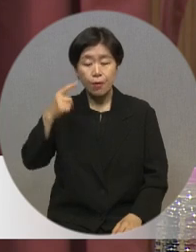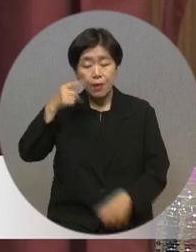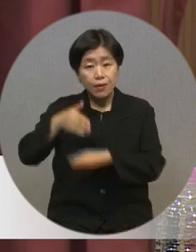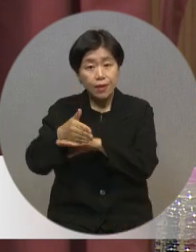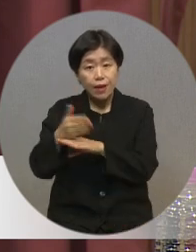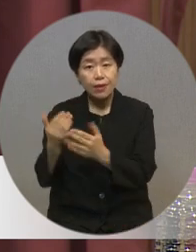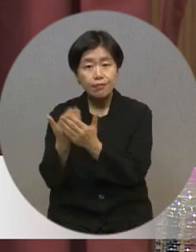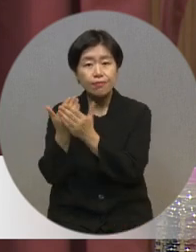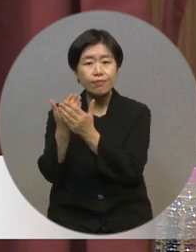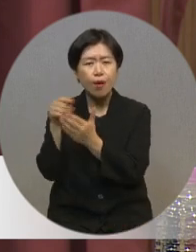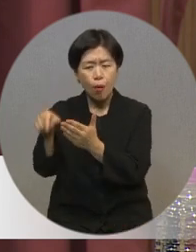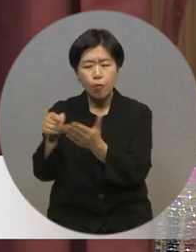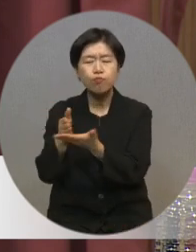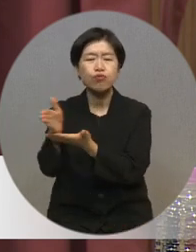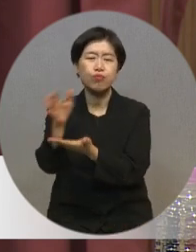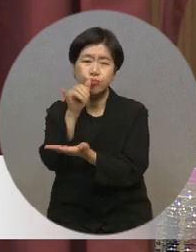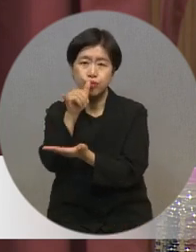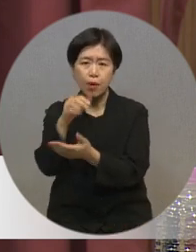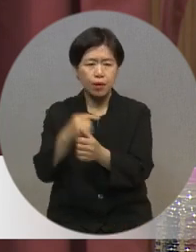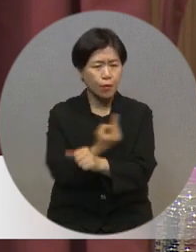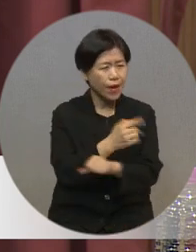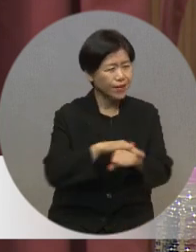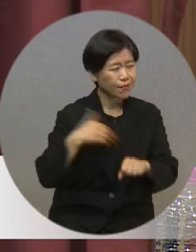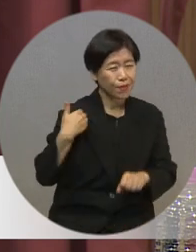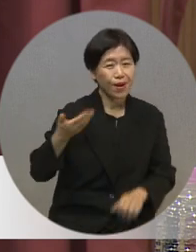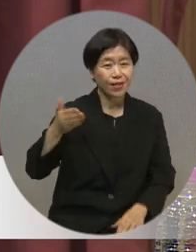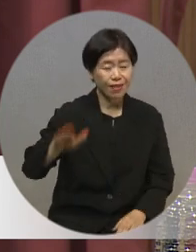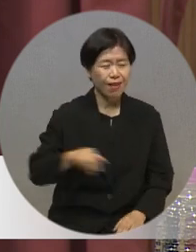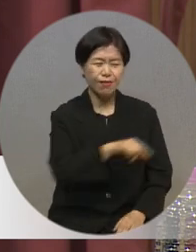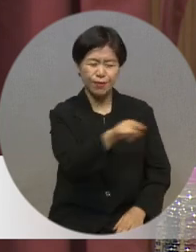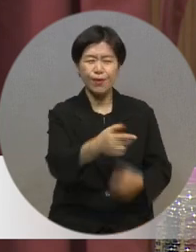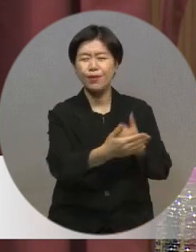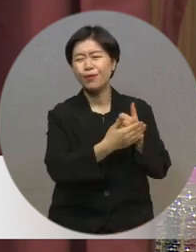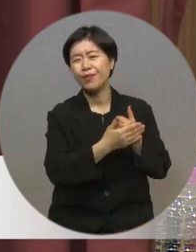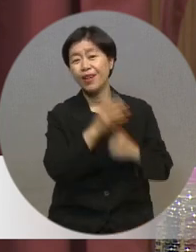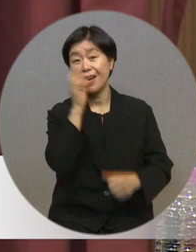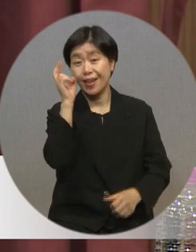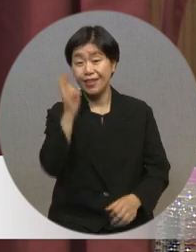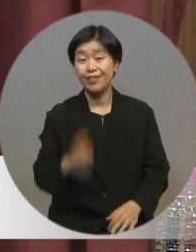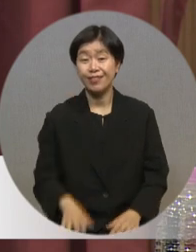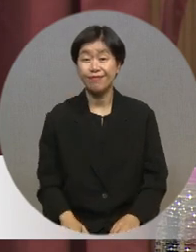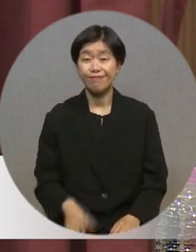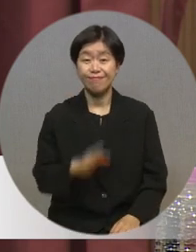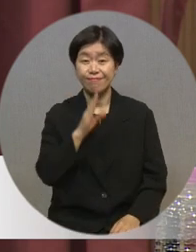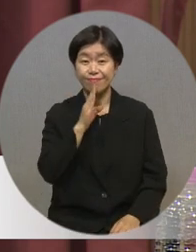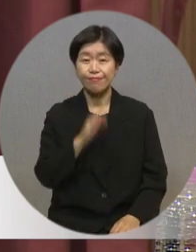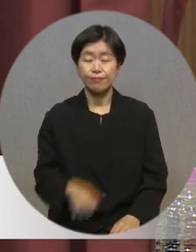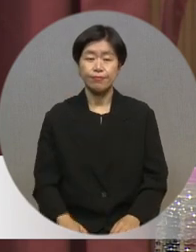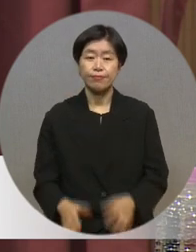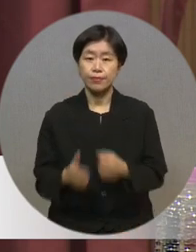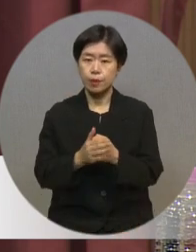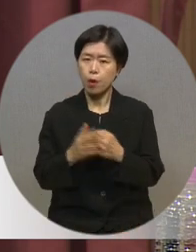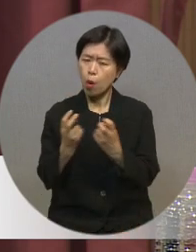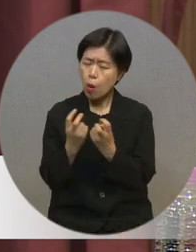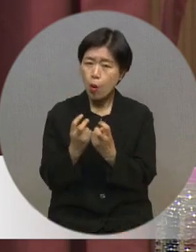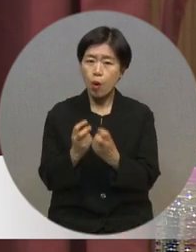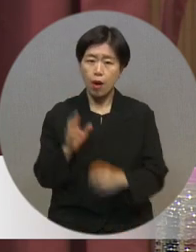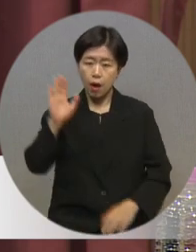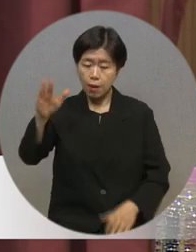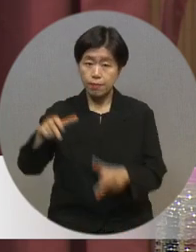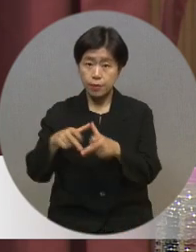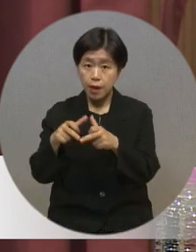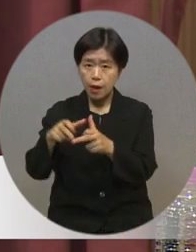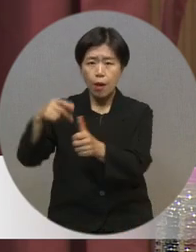분야다 보니까 제가 잘 모르는 분야도 있지만 여기 앞서 계신 분들이 그런 부분 잘해주실 거라고 믿고 피하는 장애 쪽의